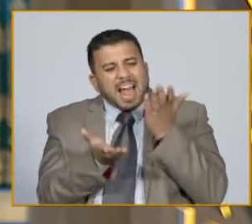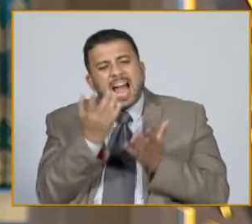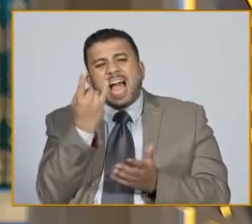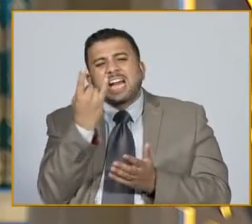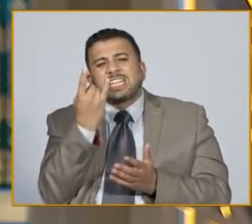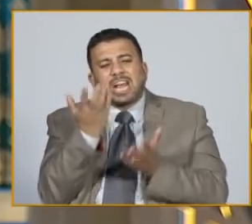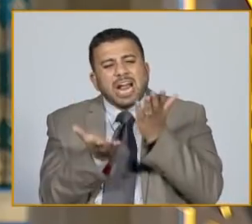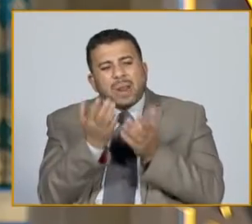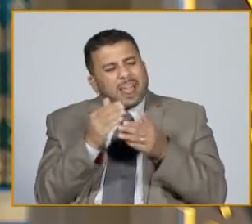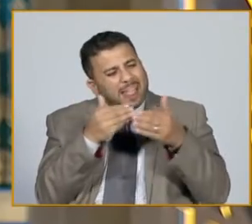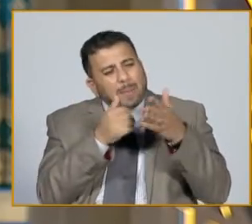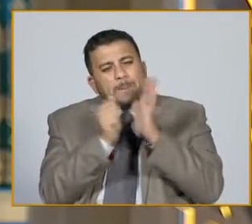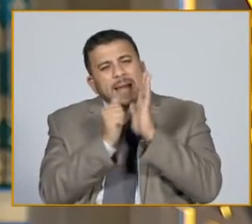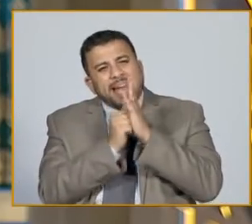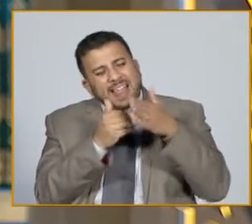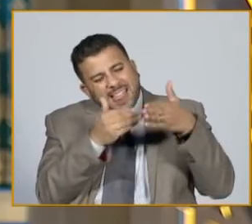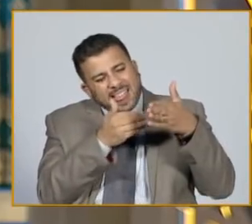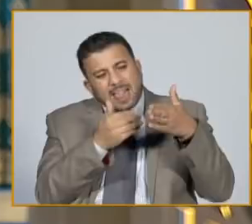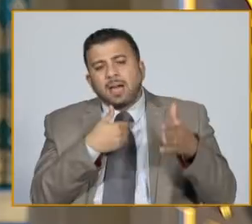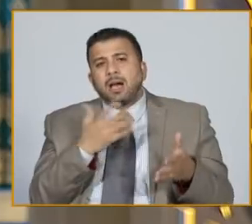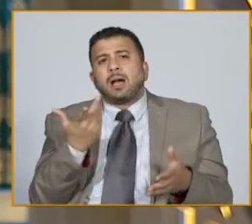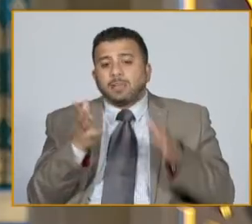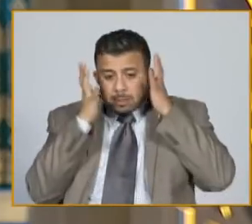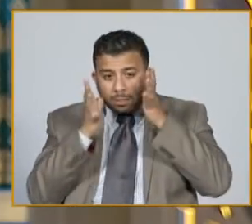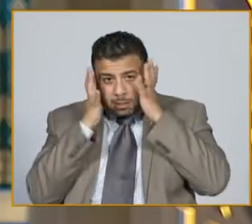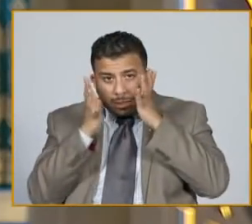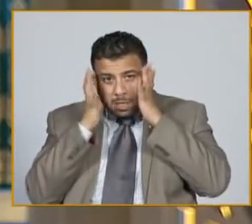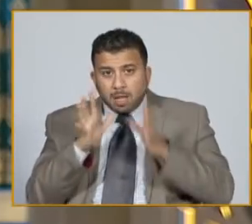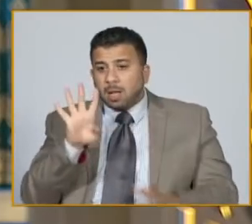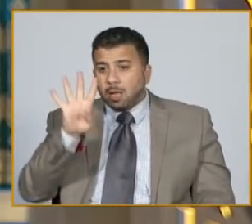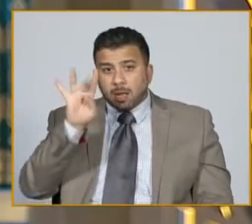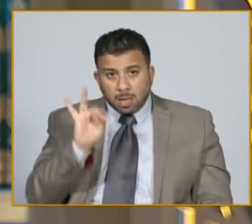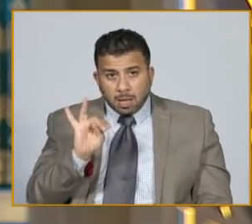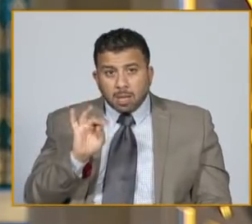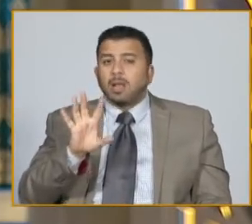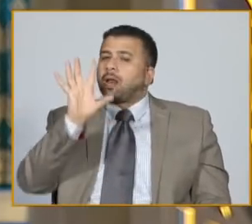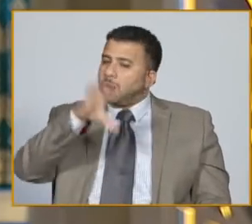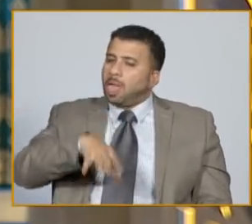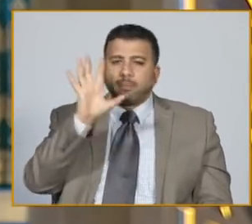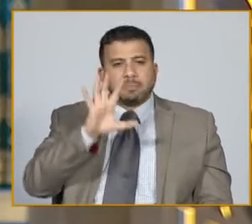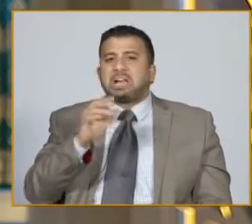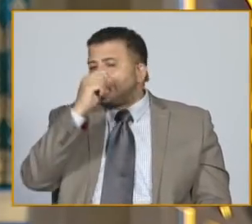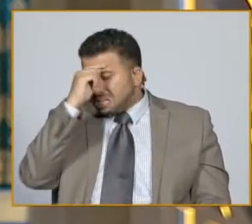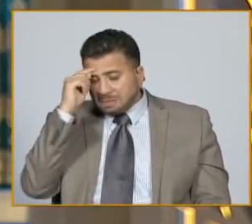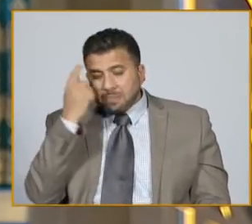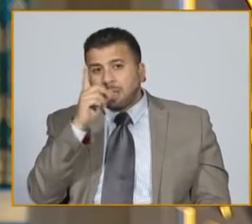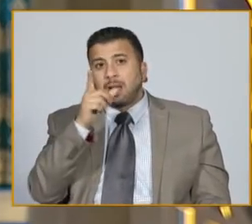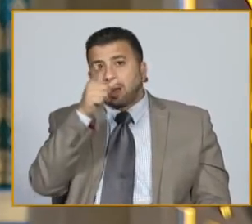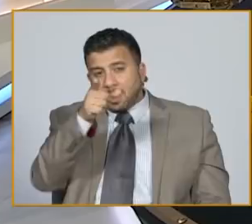في الترخص برخص السفر من القصر والجمع؟ الجواب نعم، حتى تدخل بلدتك. فإذا